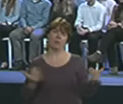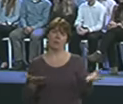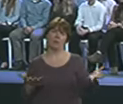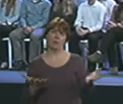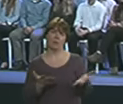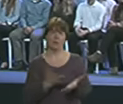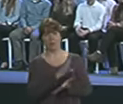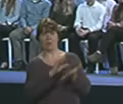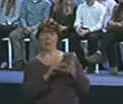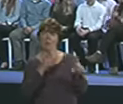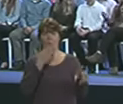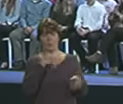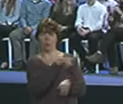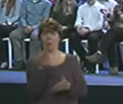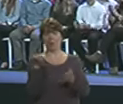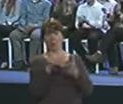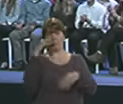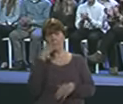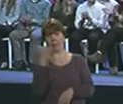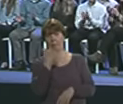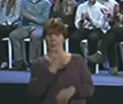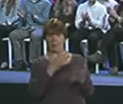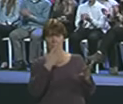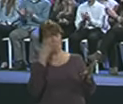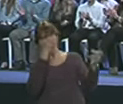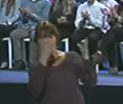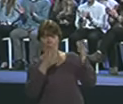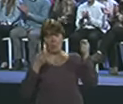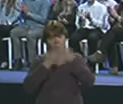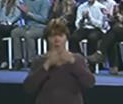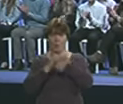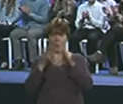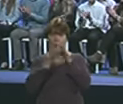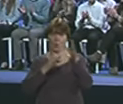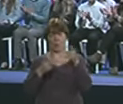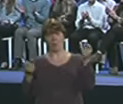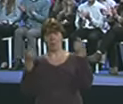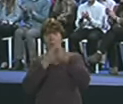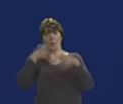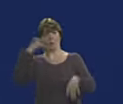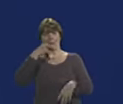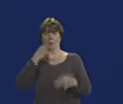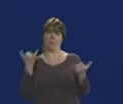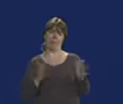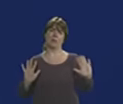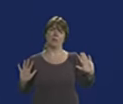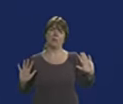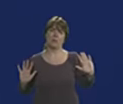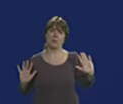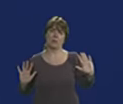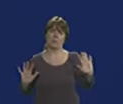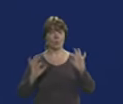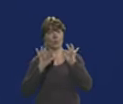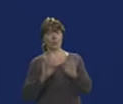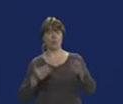et s'inspirent davantage de la politique nucléaire qui était celle de François Mitterrand. Au